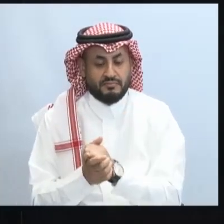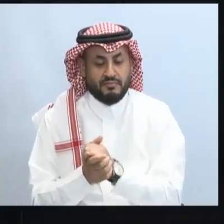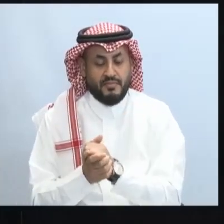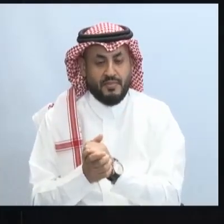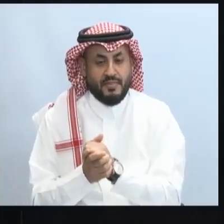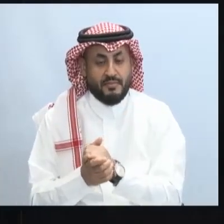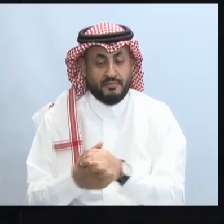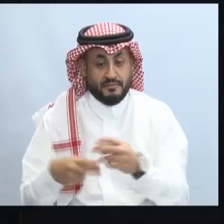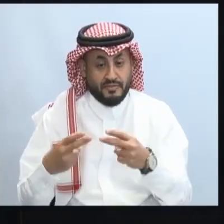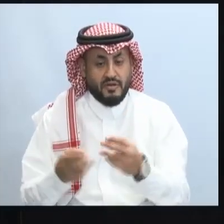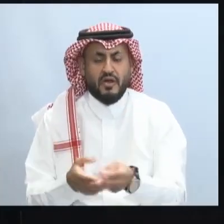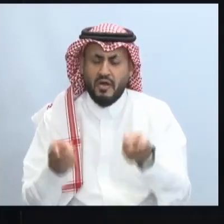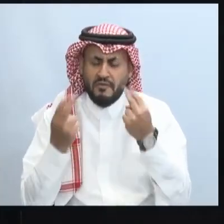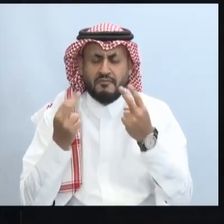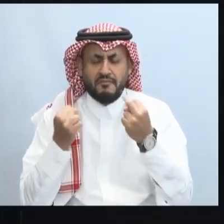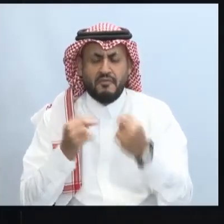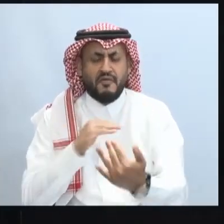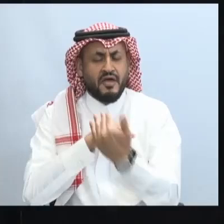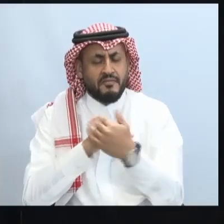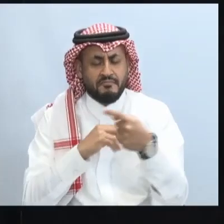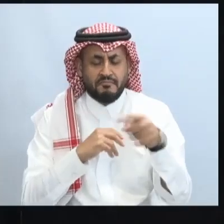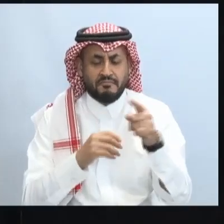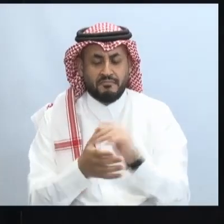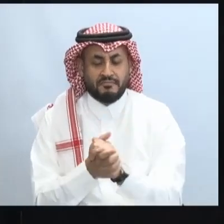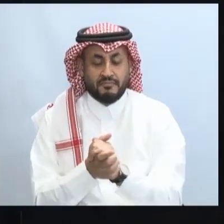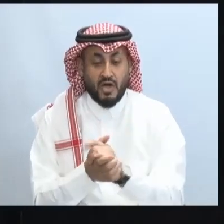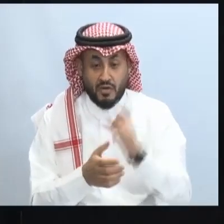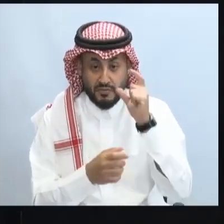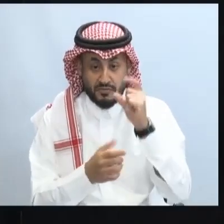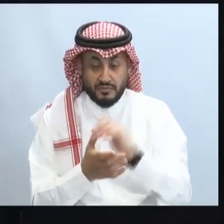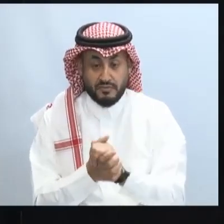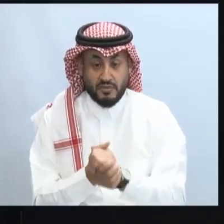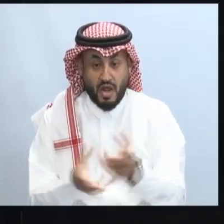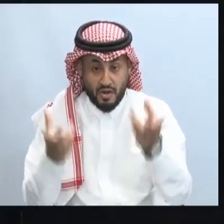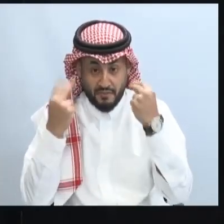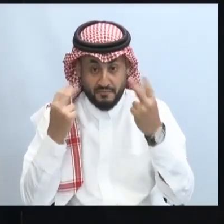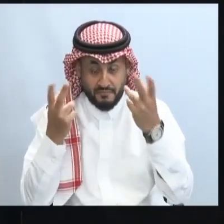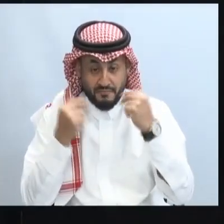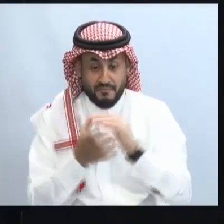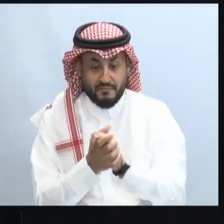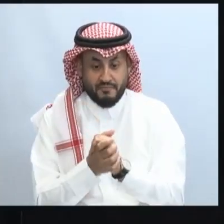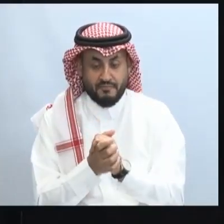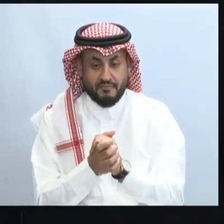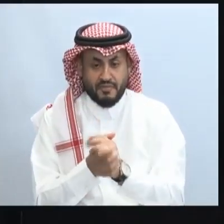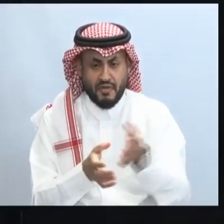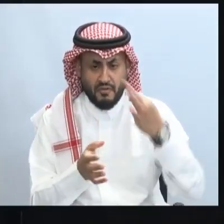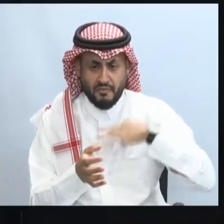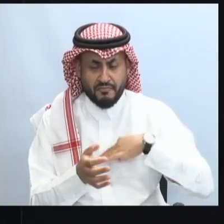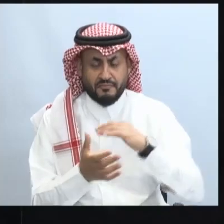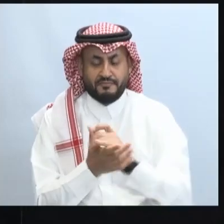يتقبل التوجيه ويتقبل التعليم ولذلك المسلم دائما يحرص على العلم لانه يستفيد